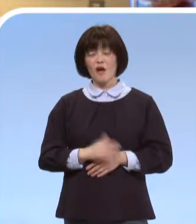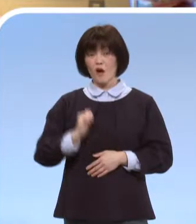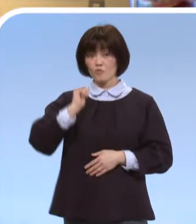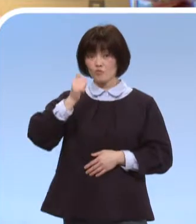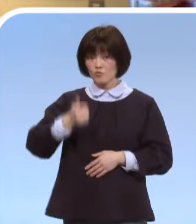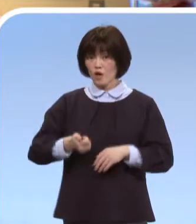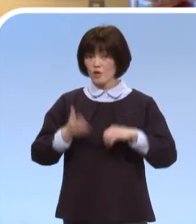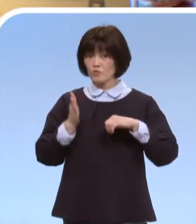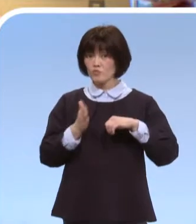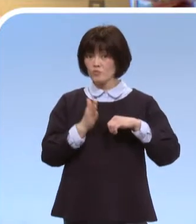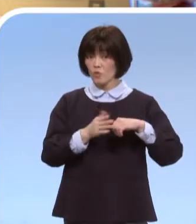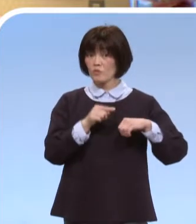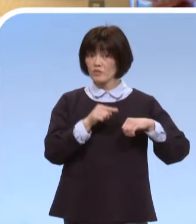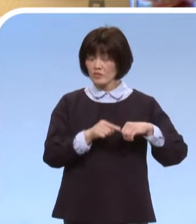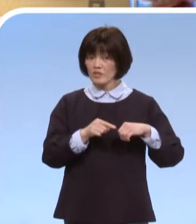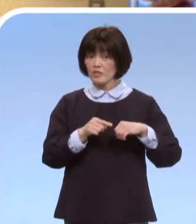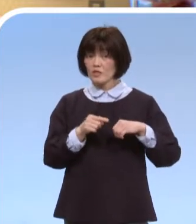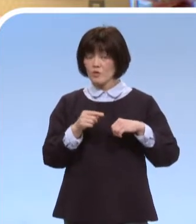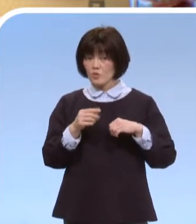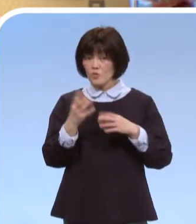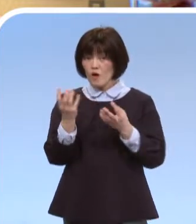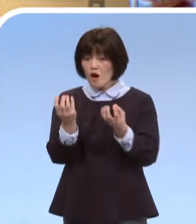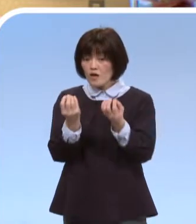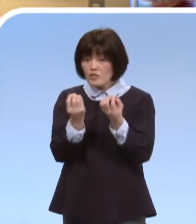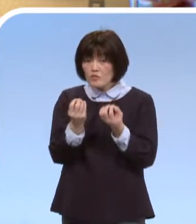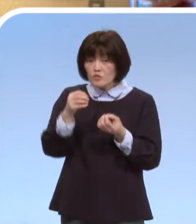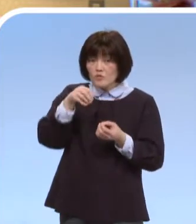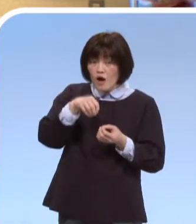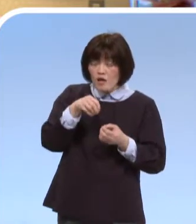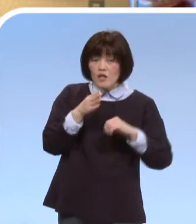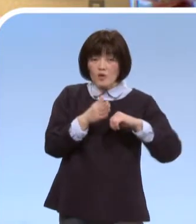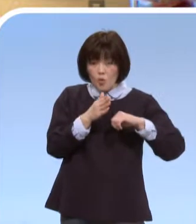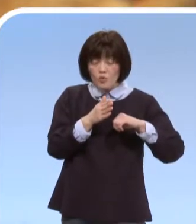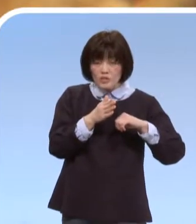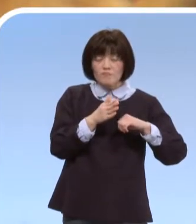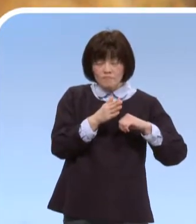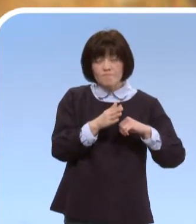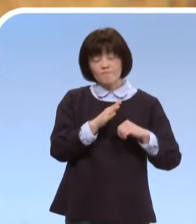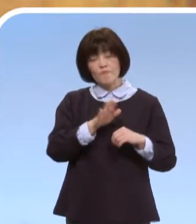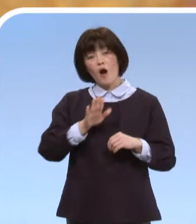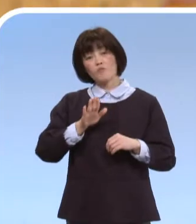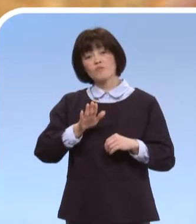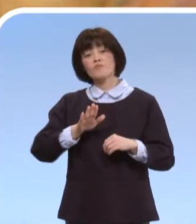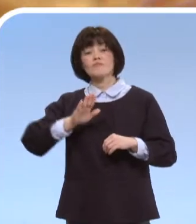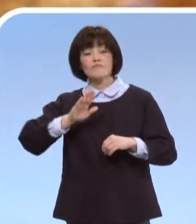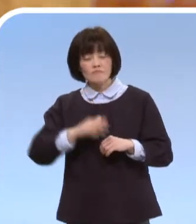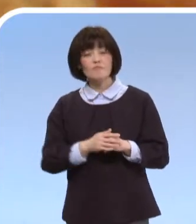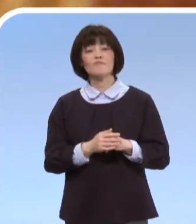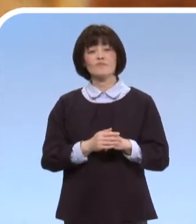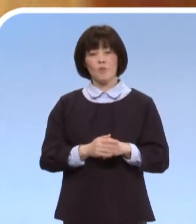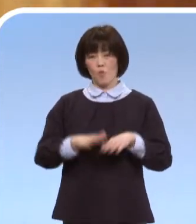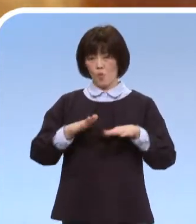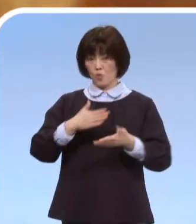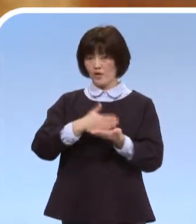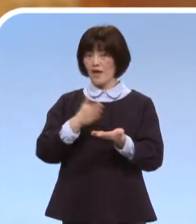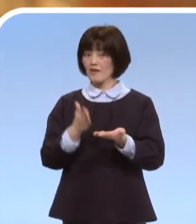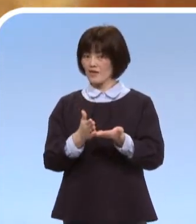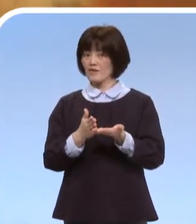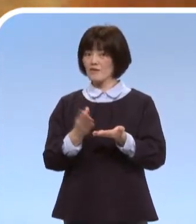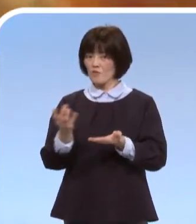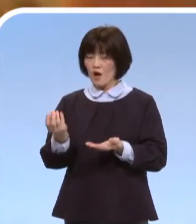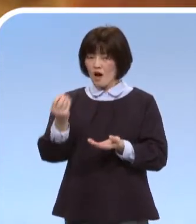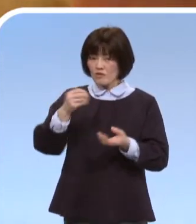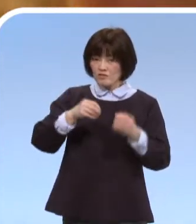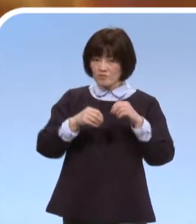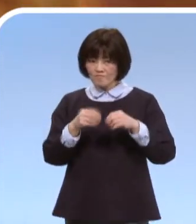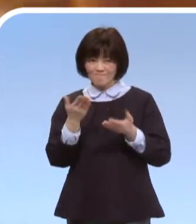フランス料理ではイチジクというのは比較的ポピュラーな食材なんですけれども、イチジクとブランデーの相性を鑑みて、